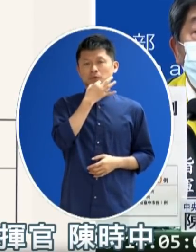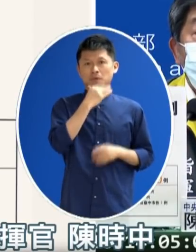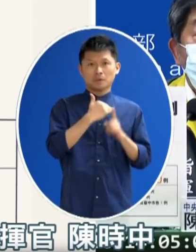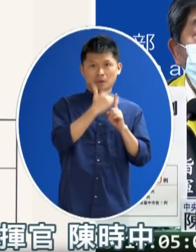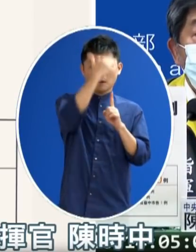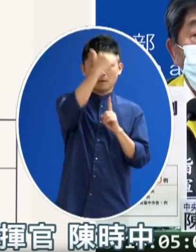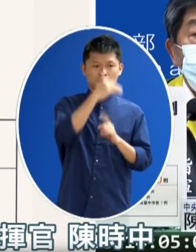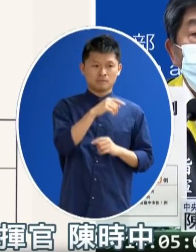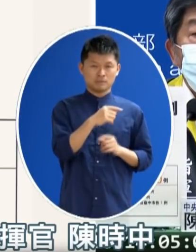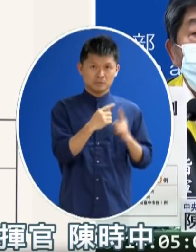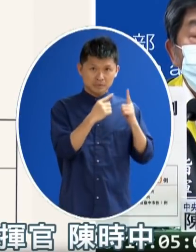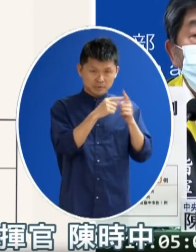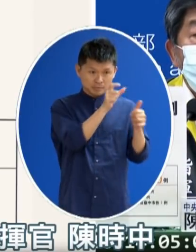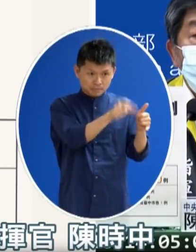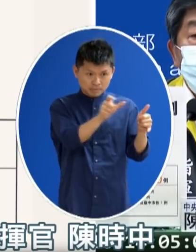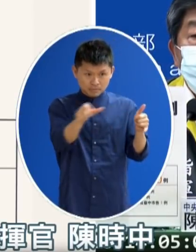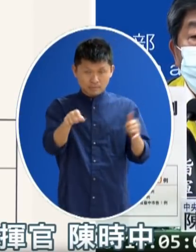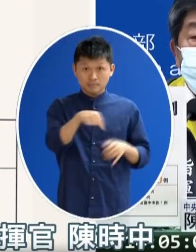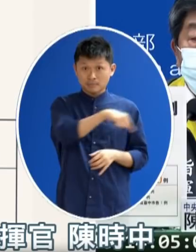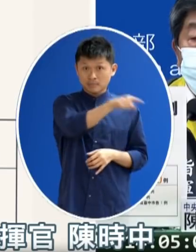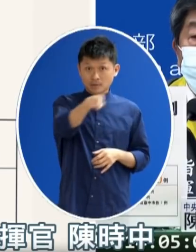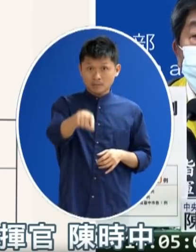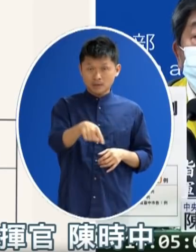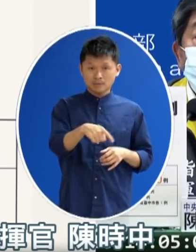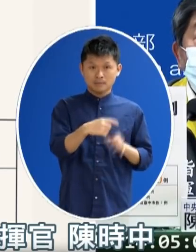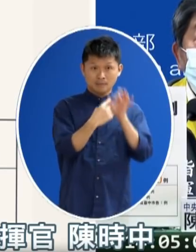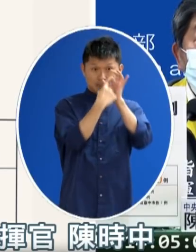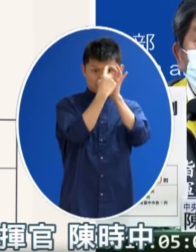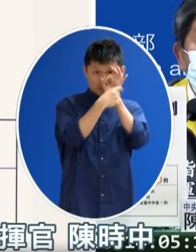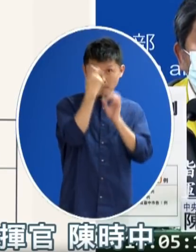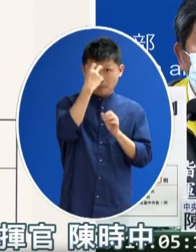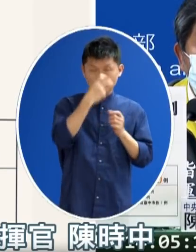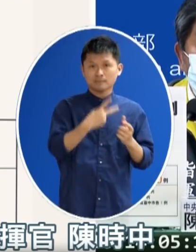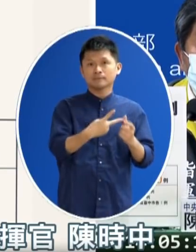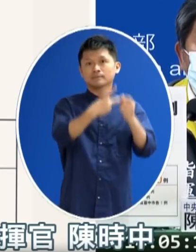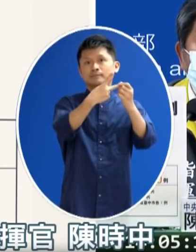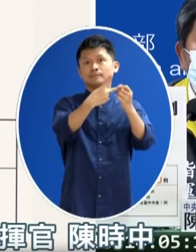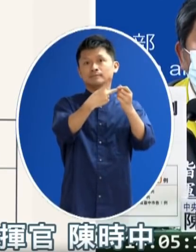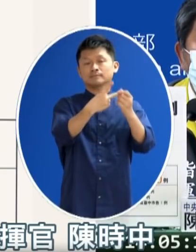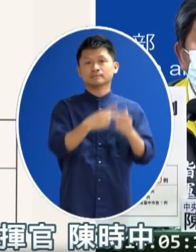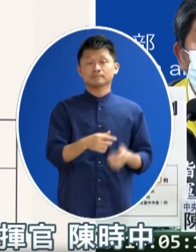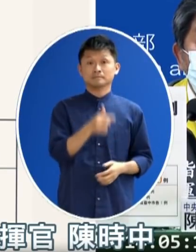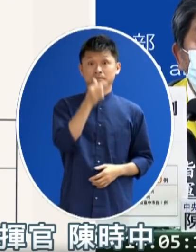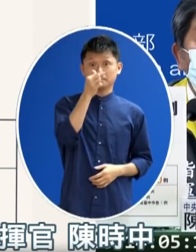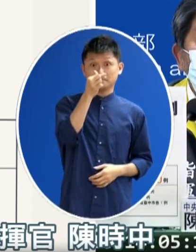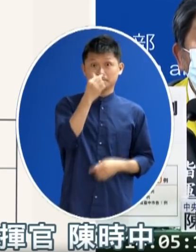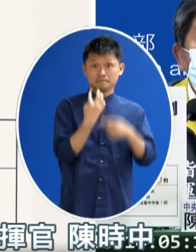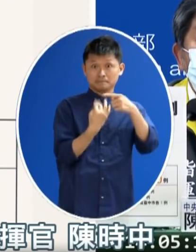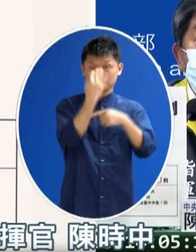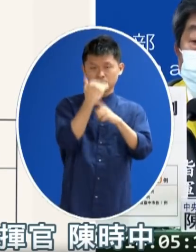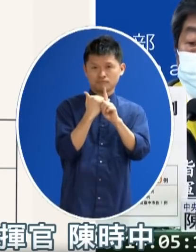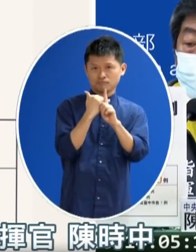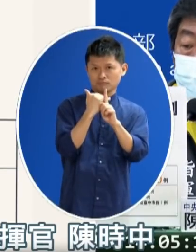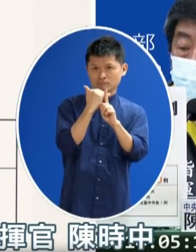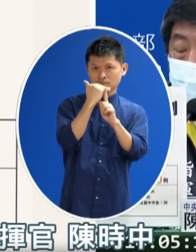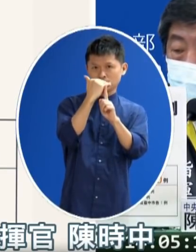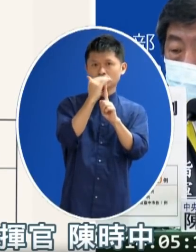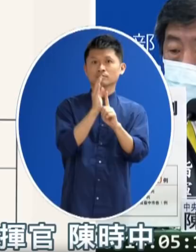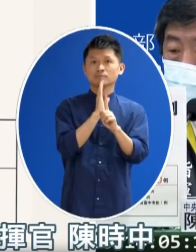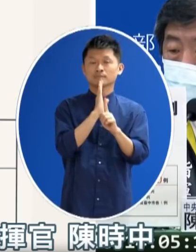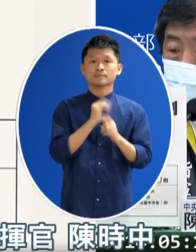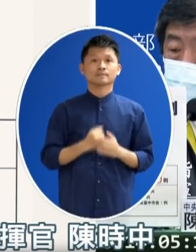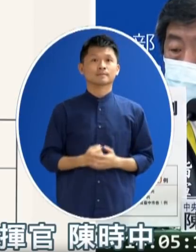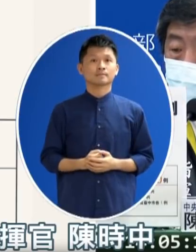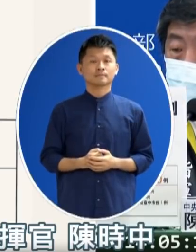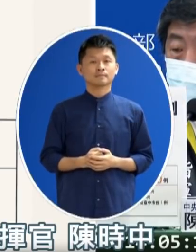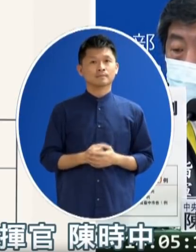的人员哈，那做第二次的一个筛检，好，那相对的阳性率就比较高。好，这里面大